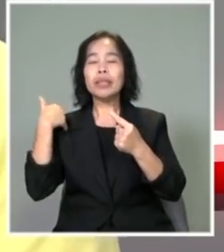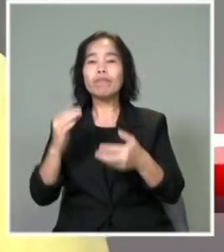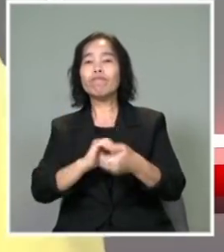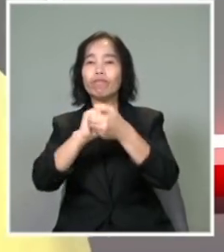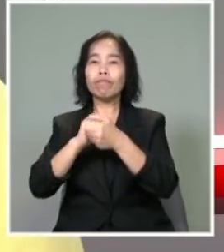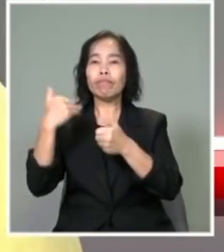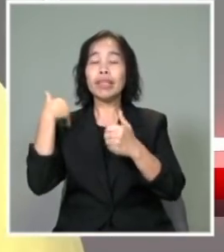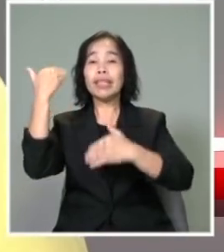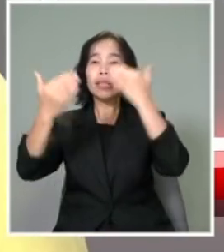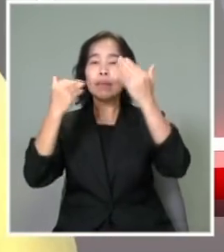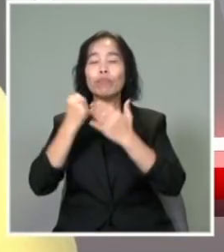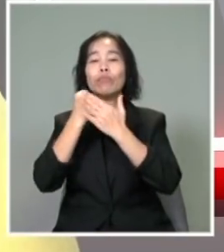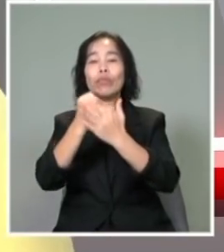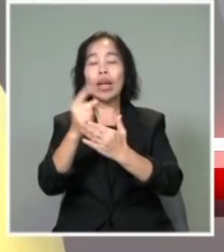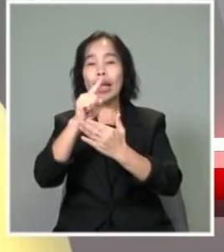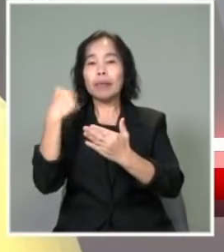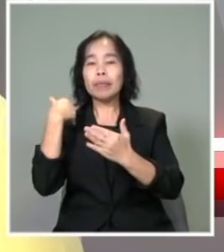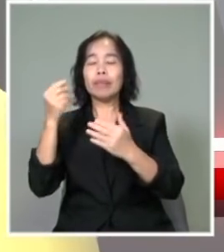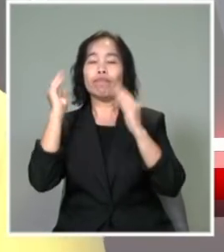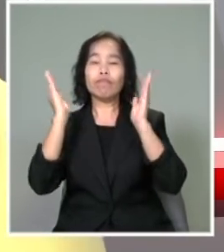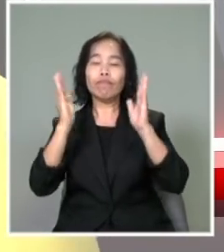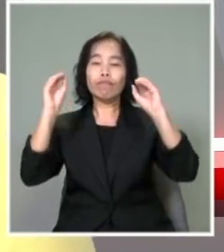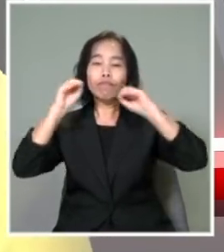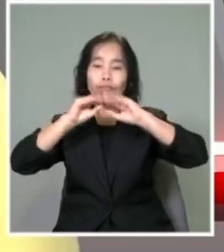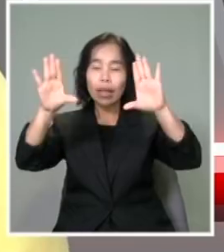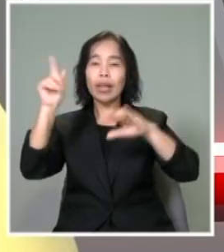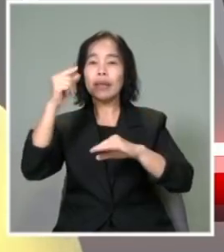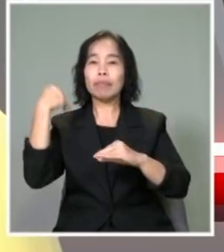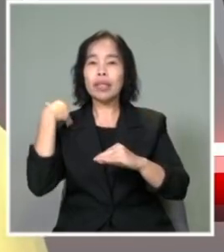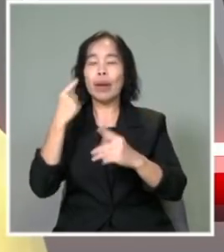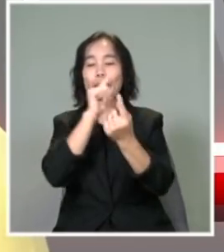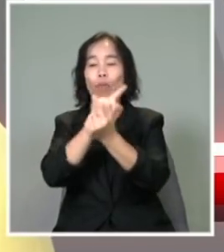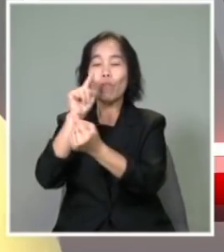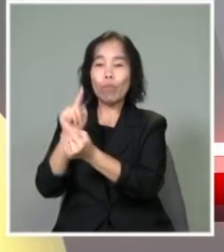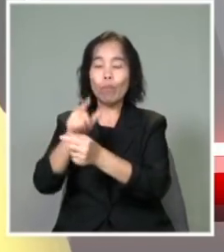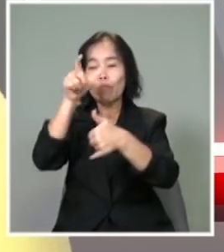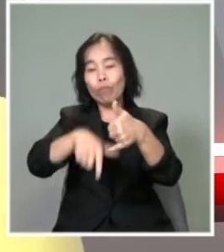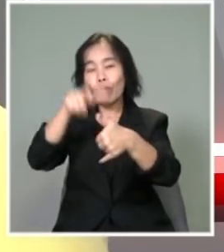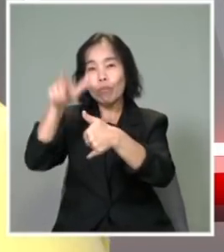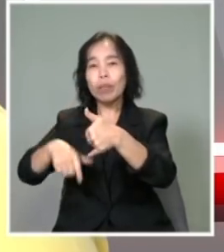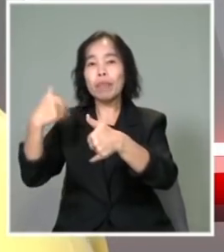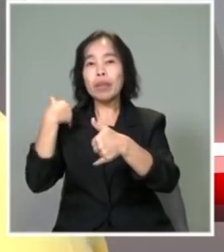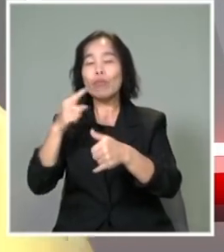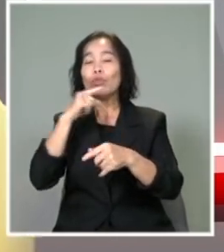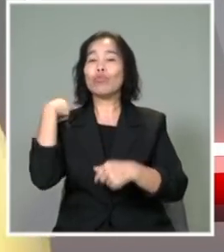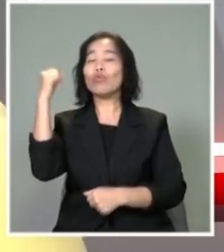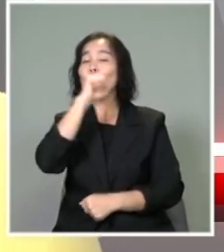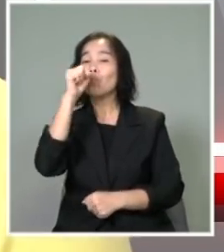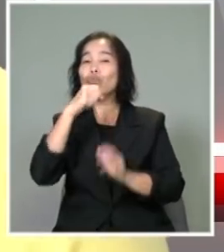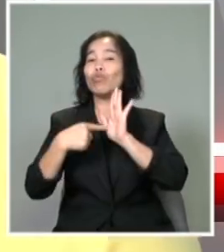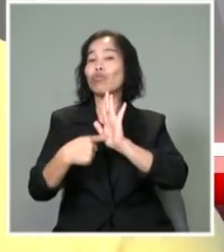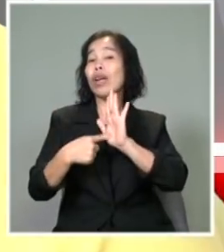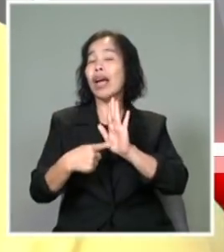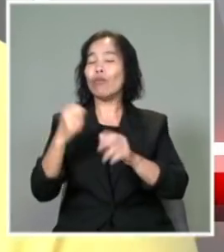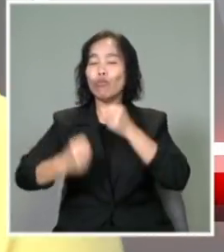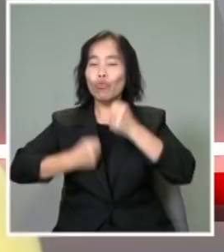ซึ่งเป็นกิจกรรมที่ให้ศิษย์เก่าที่มีชื่อเสียงนะครับได้มาพูดคุยกับน้องๆนะครับก็อย่างเช่นพี่ตูนบอดี้สแลมอย่างเงี้ยครับหรือพี่เต่าสมชายเป็นต้